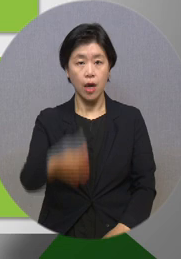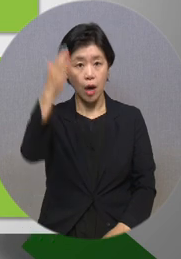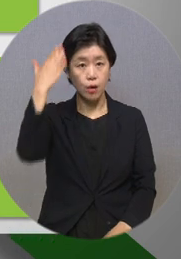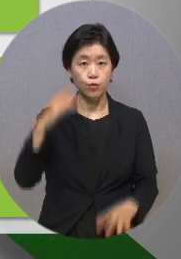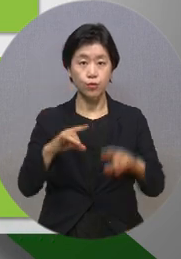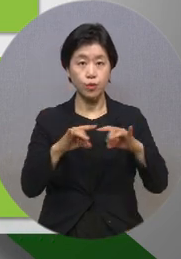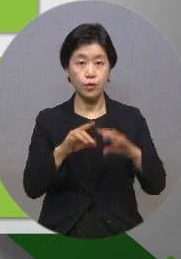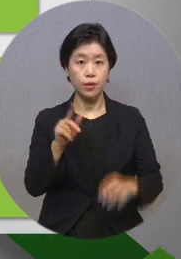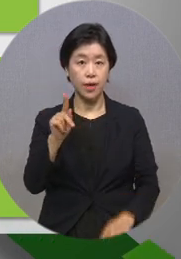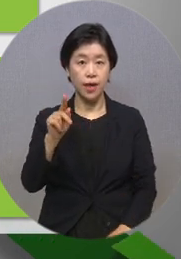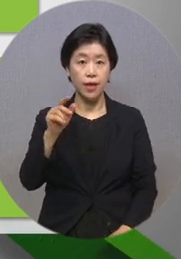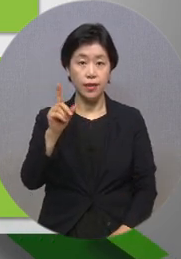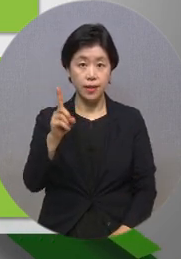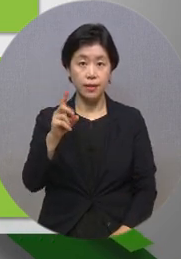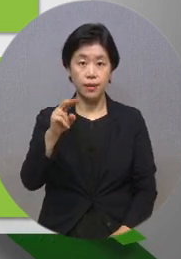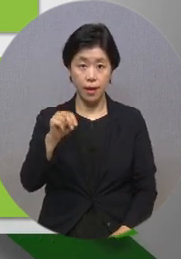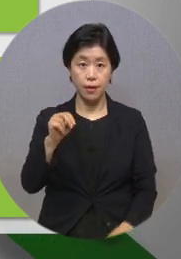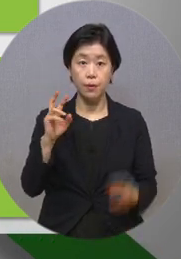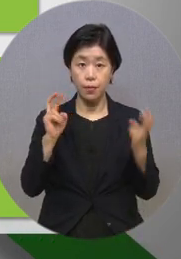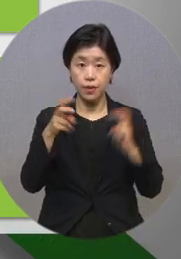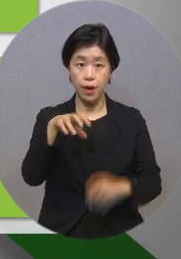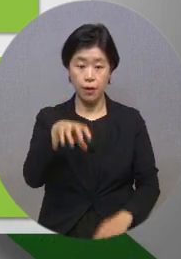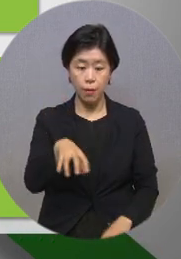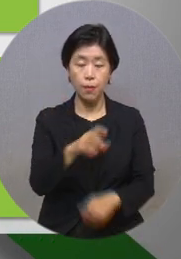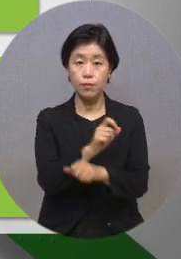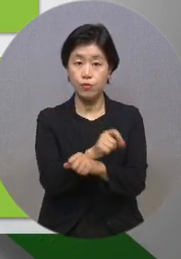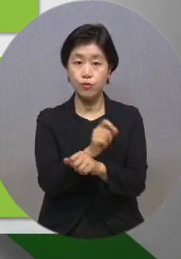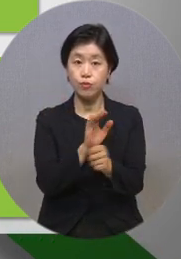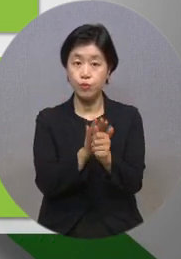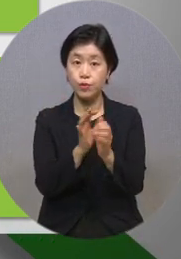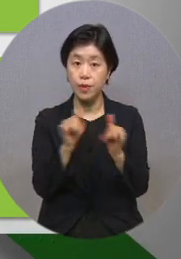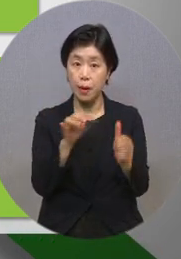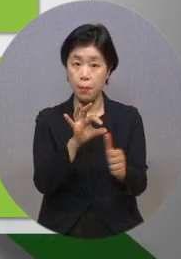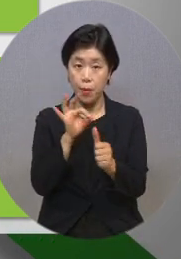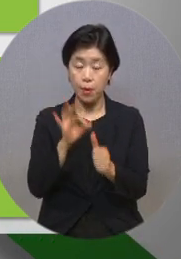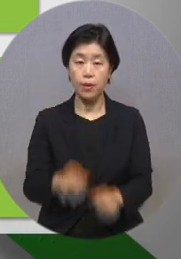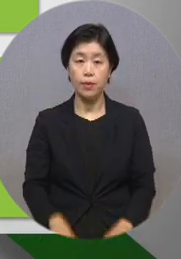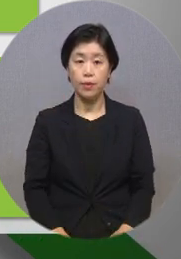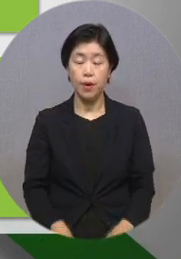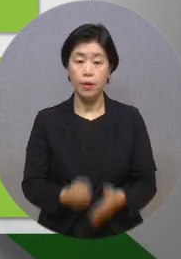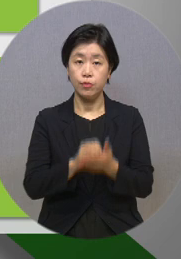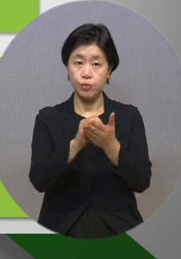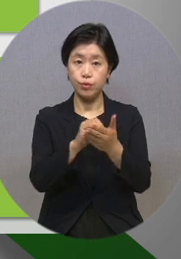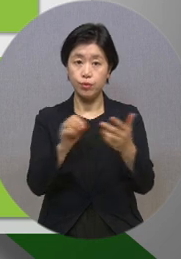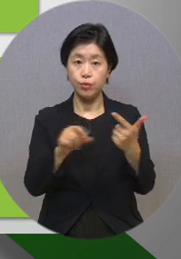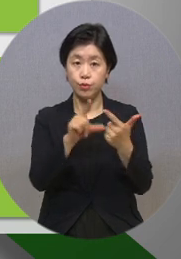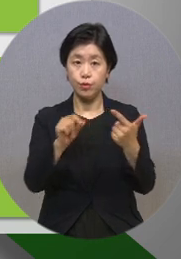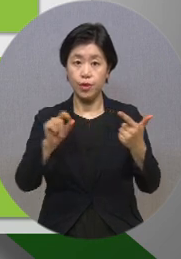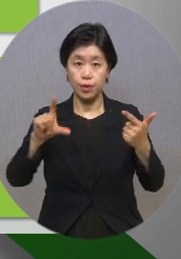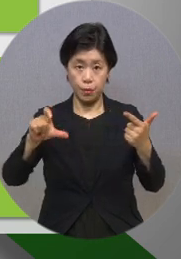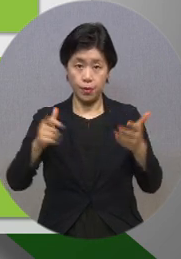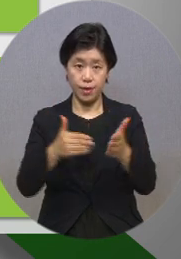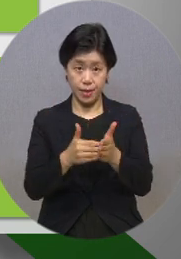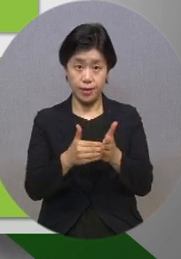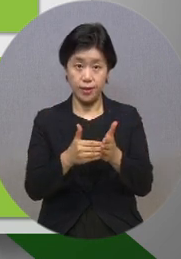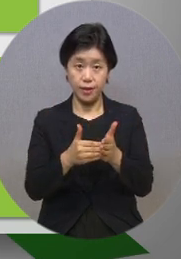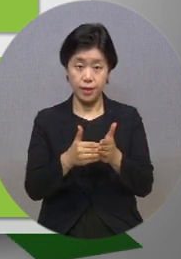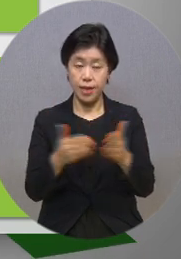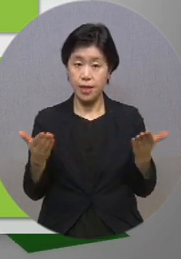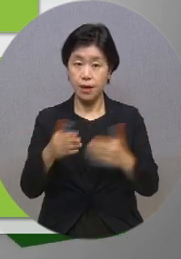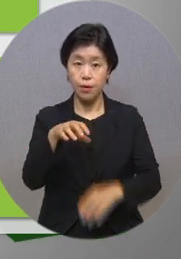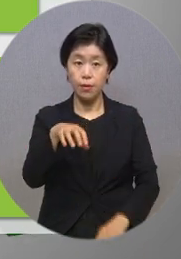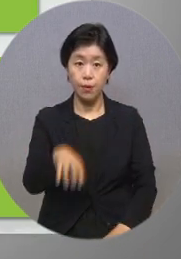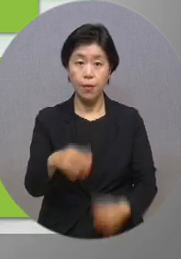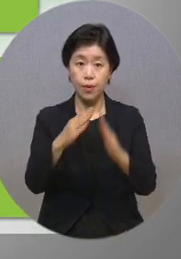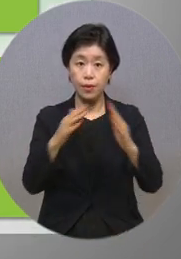단전 KDN 주식회사에서 사무 보조원을 모집합니다. 접수 마감일은 6월 15일까지며 근무지는